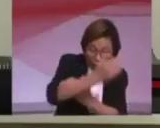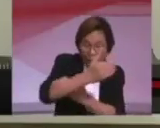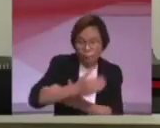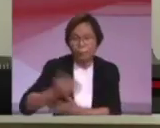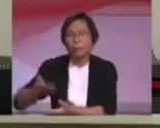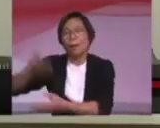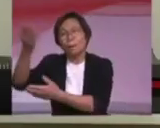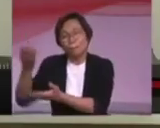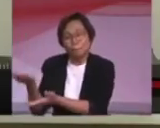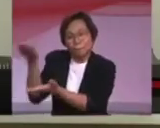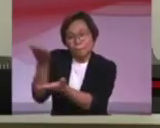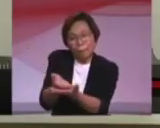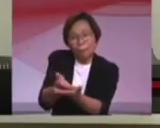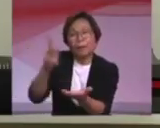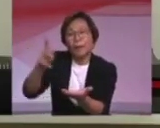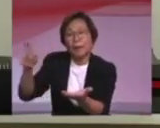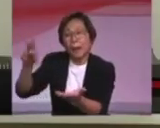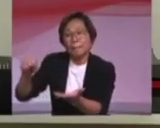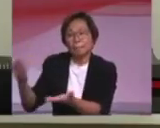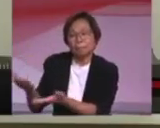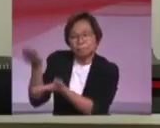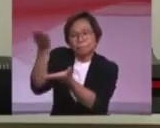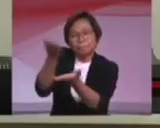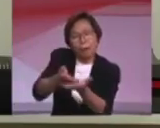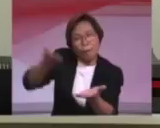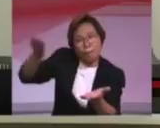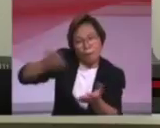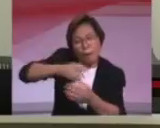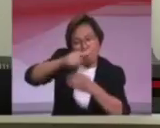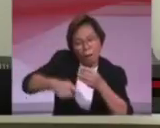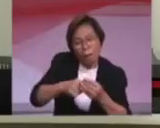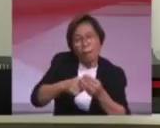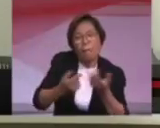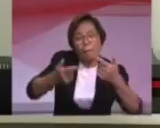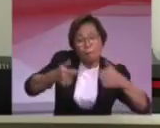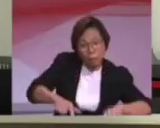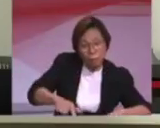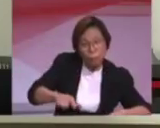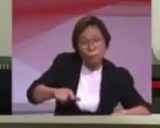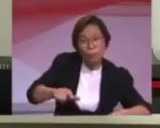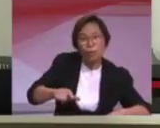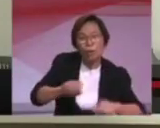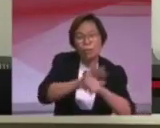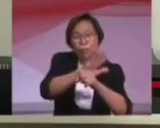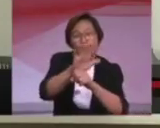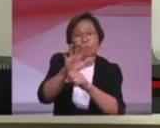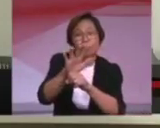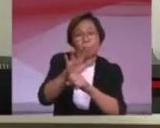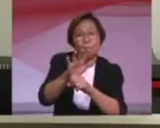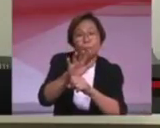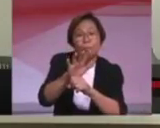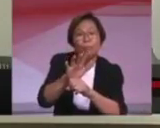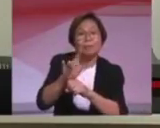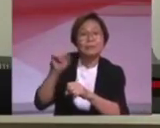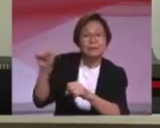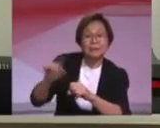pembentangan daripada KKM mengenai situasi kes COVID positif